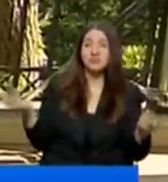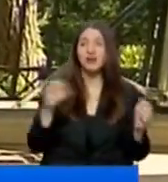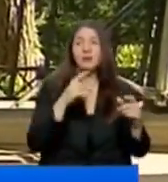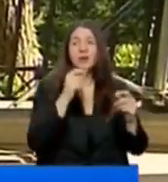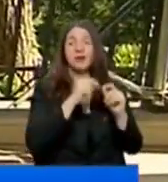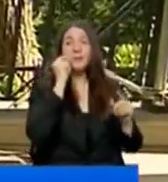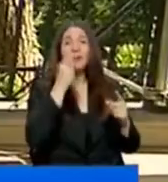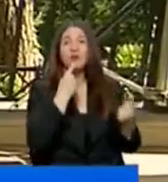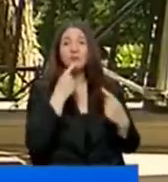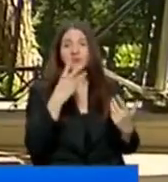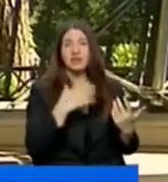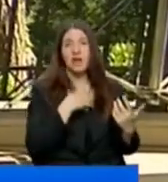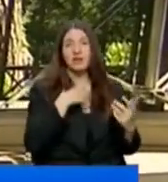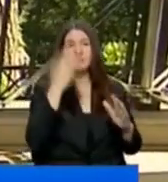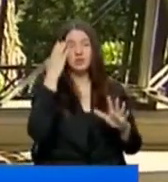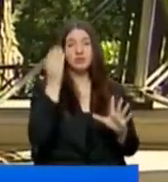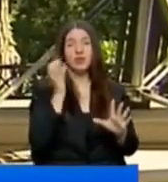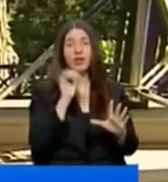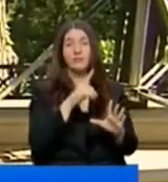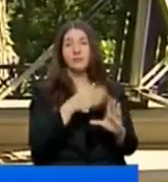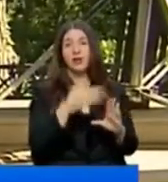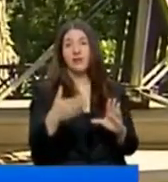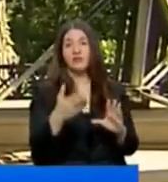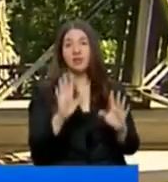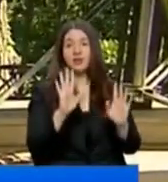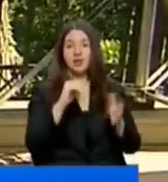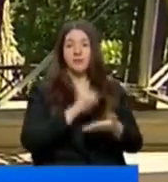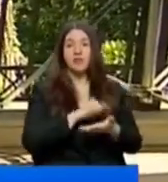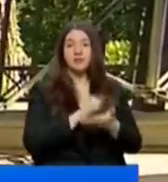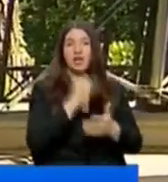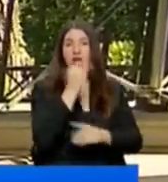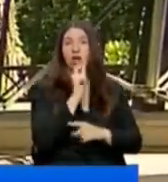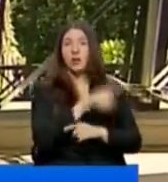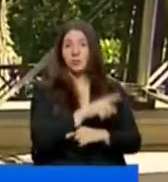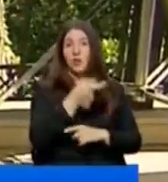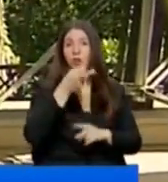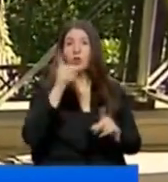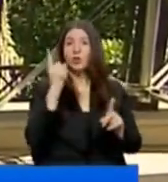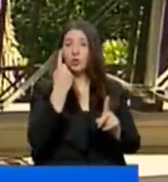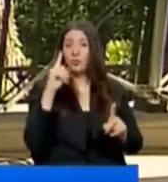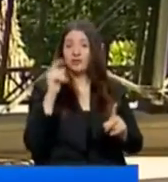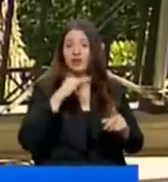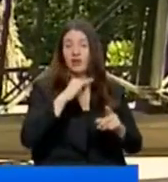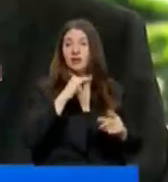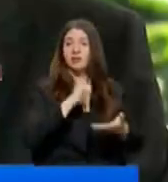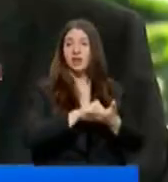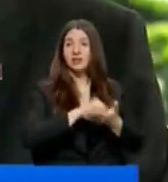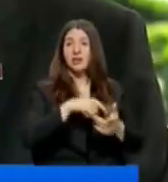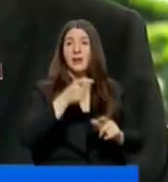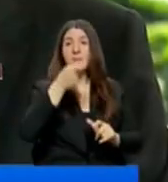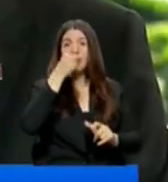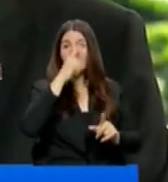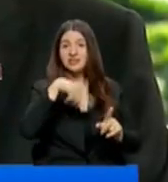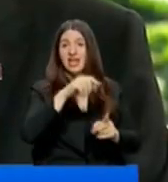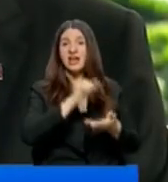Arınç'ın konuşması şimdi kendi başına da önemli. Evet. Bir taraftan hani basın eleştirisi yapıyor hükümete yakın öyle. Gazetecilere. Evet.